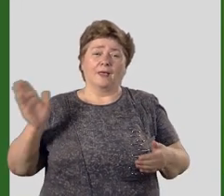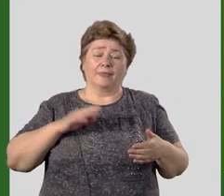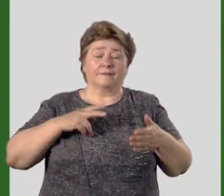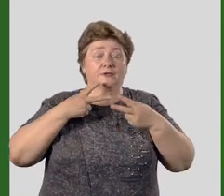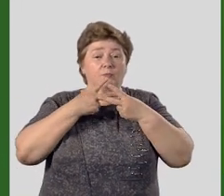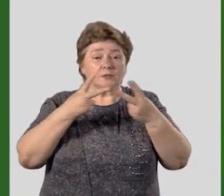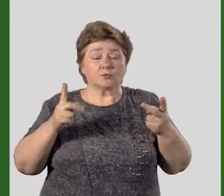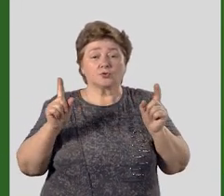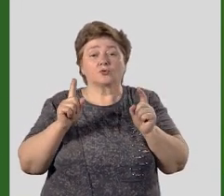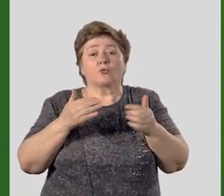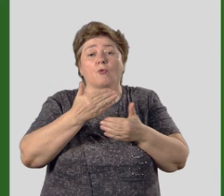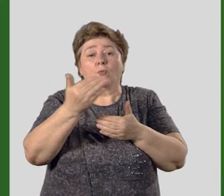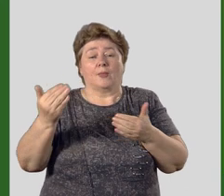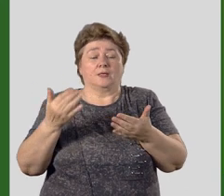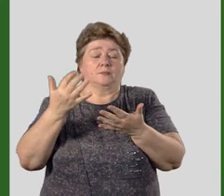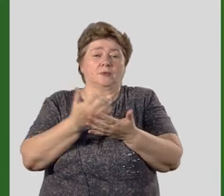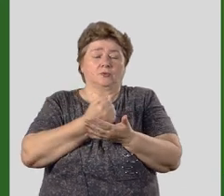Давайте посмотрим, что у нас